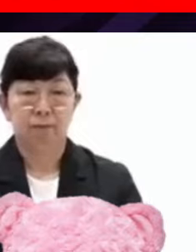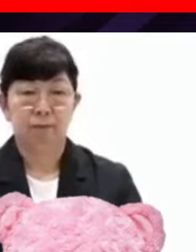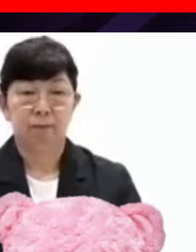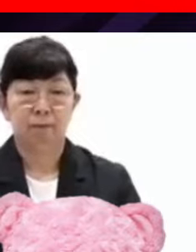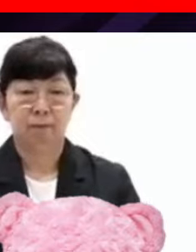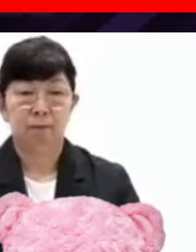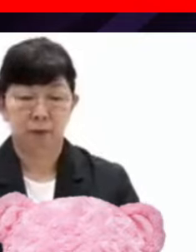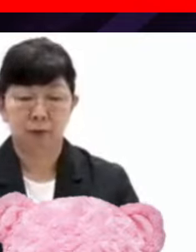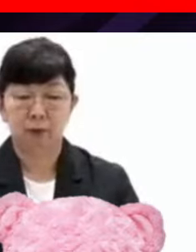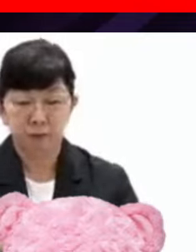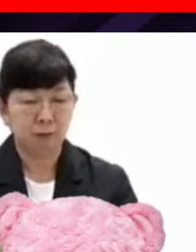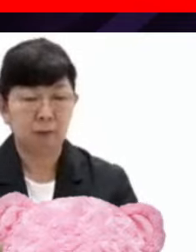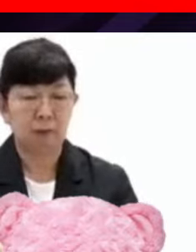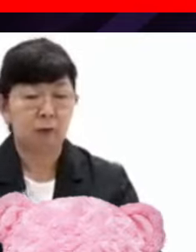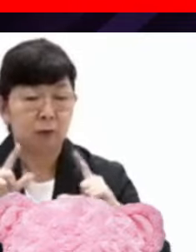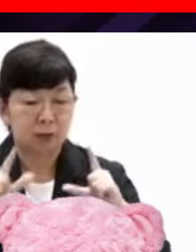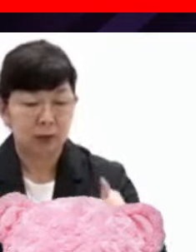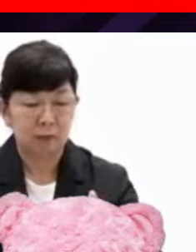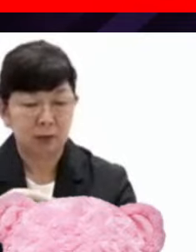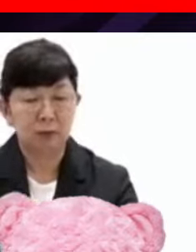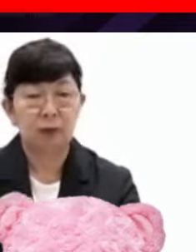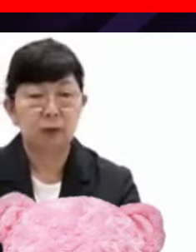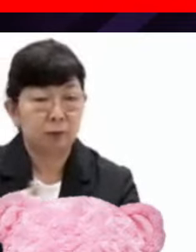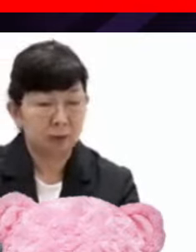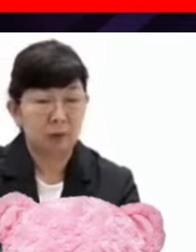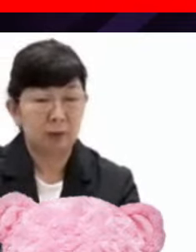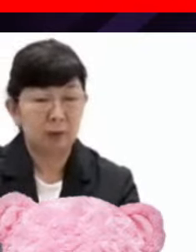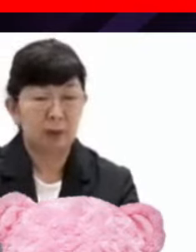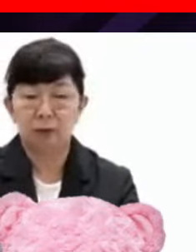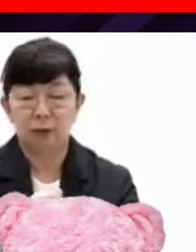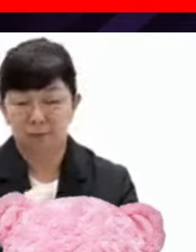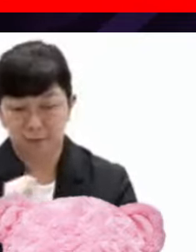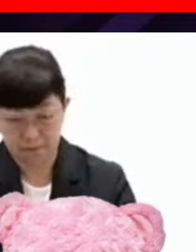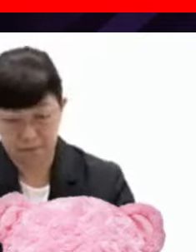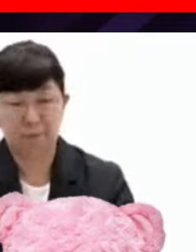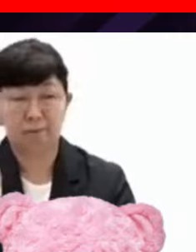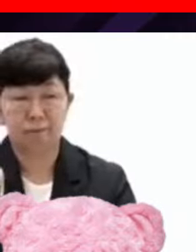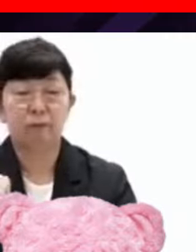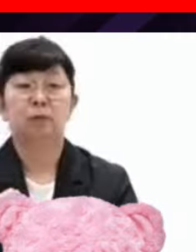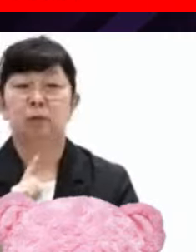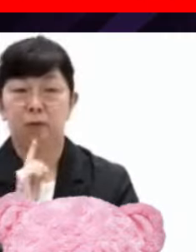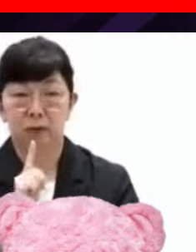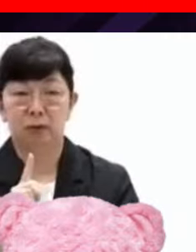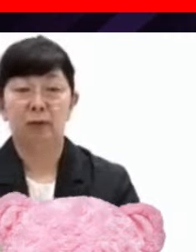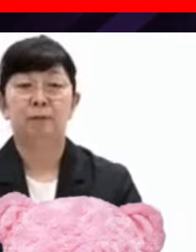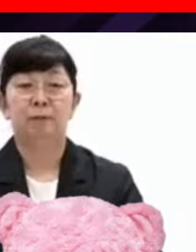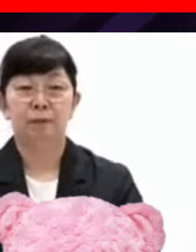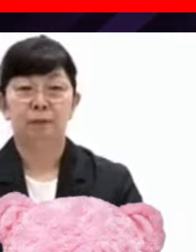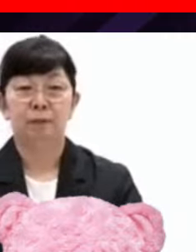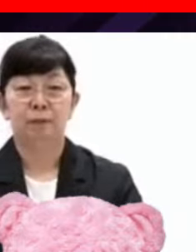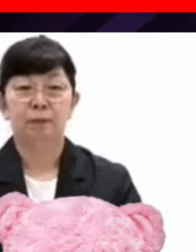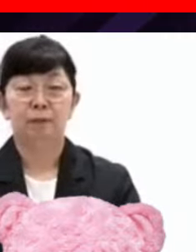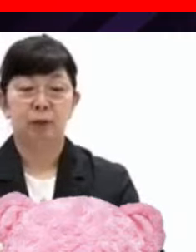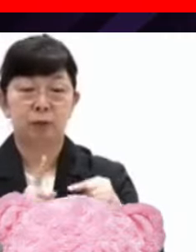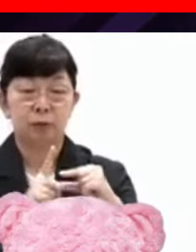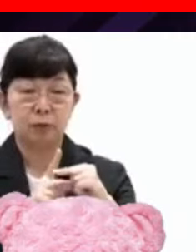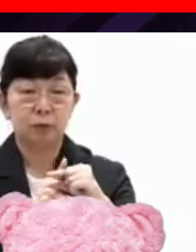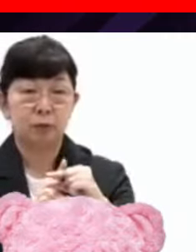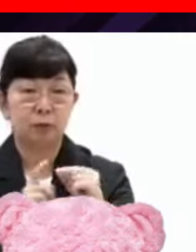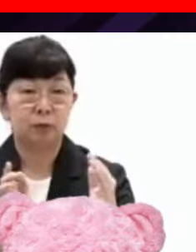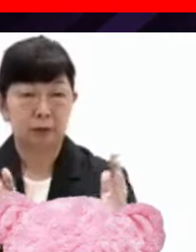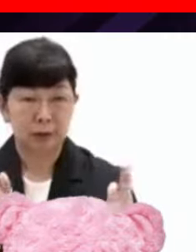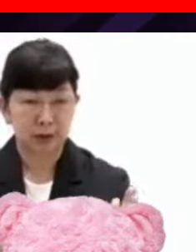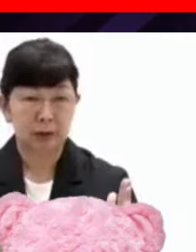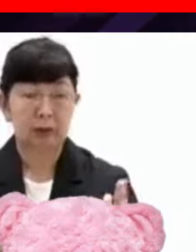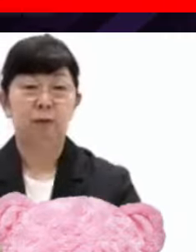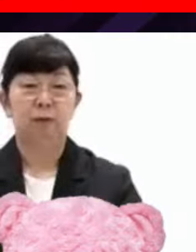賛同はできませんということを申し上げました。で結論として、それは中期として、この東